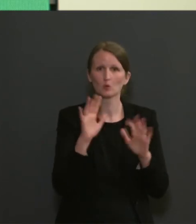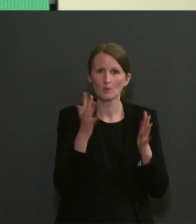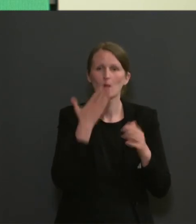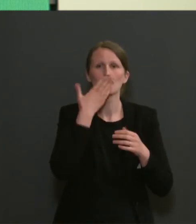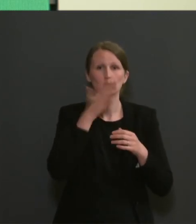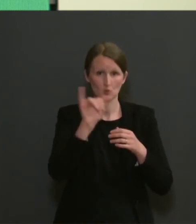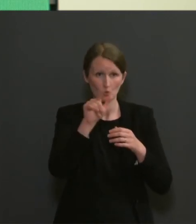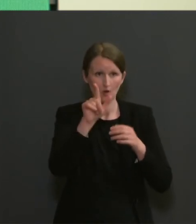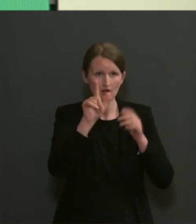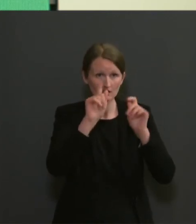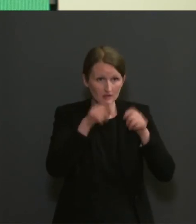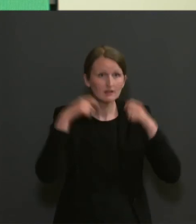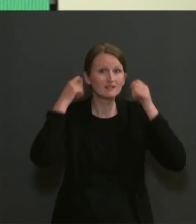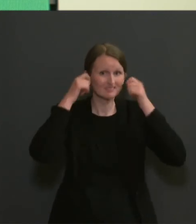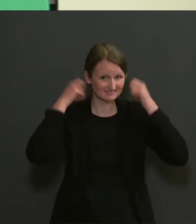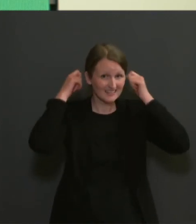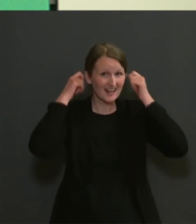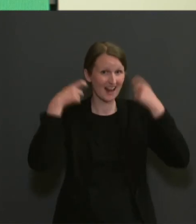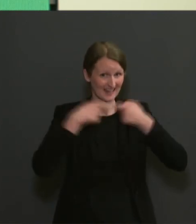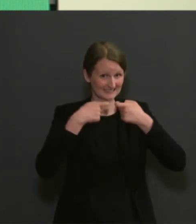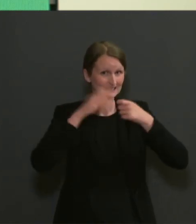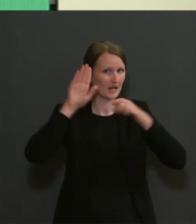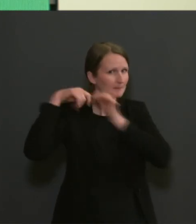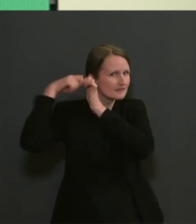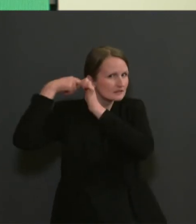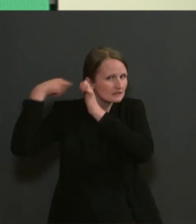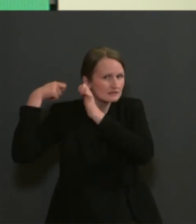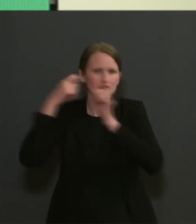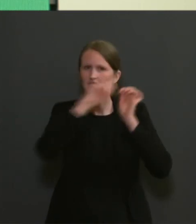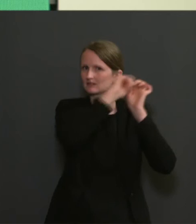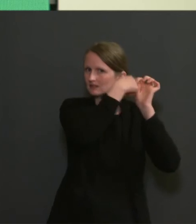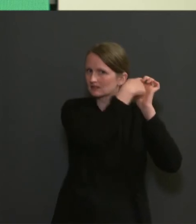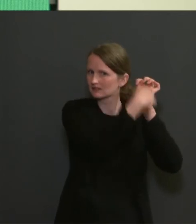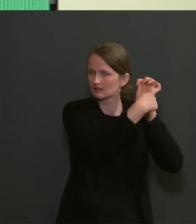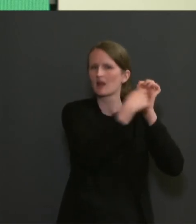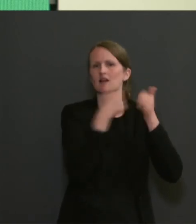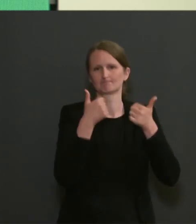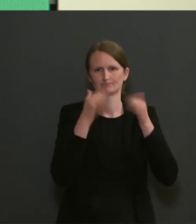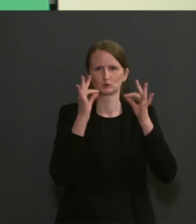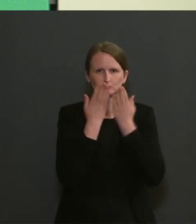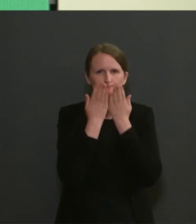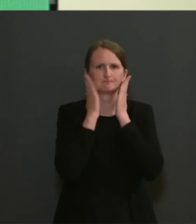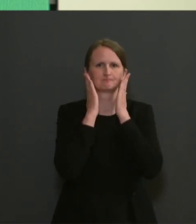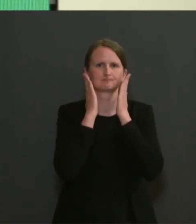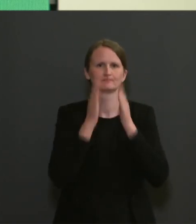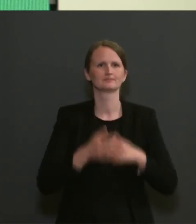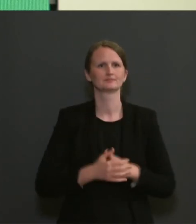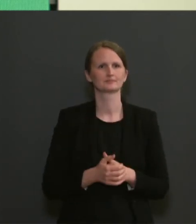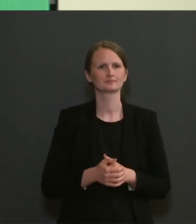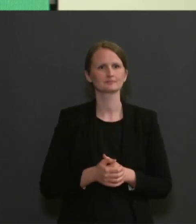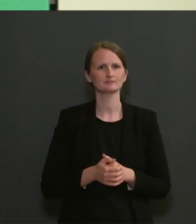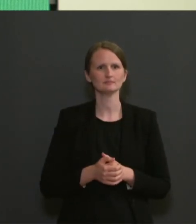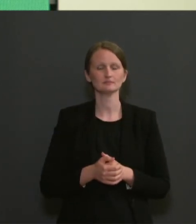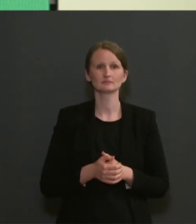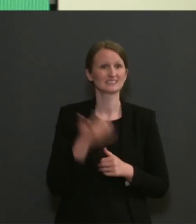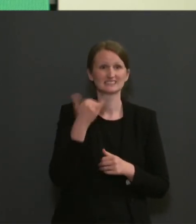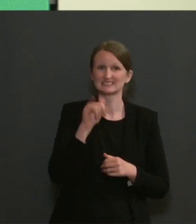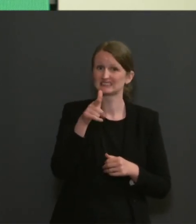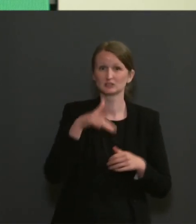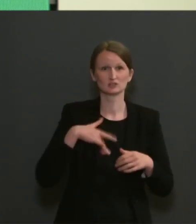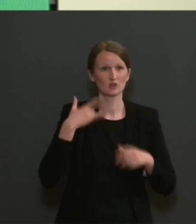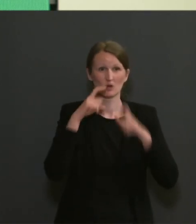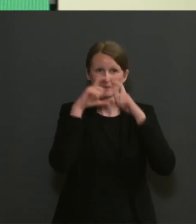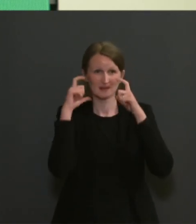du visage, si la conformation de votre visage ne correspond pas à celle de la plupart des masques. Une des bonnes solutions aussi, c'est